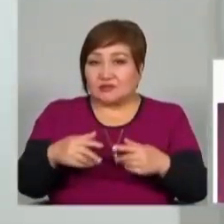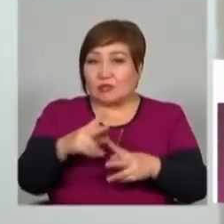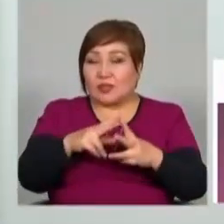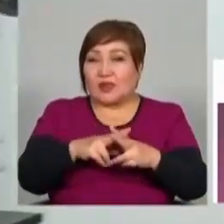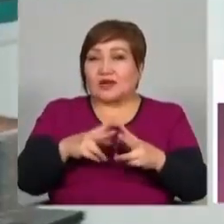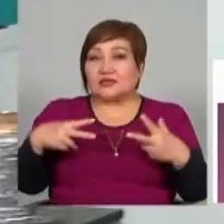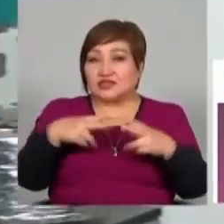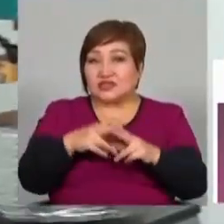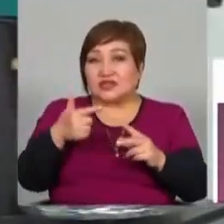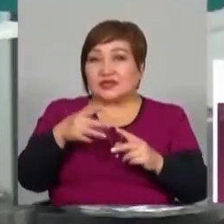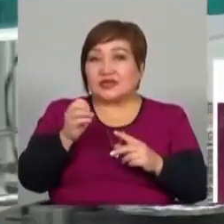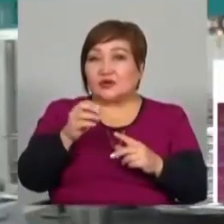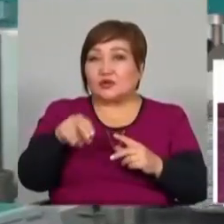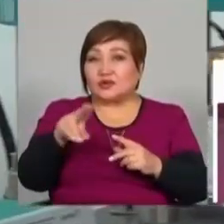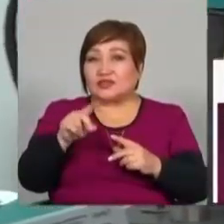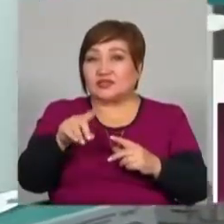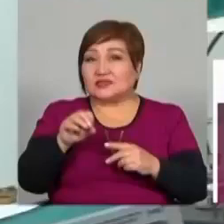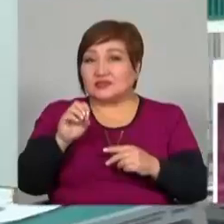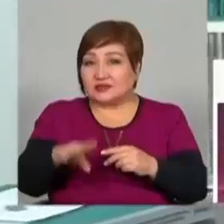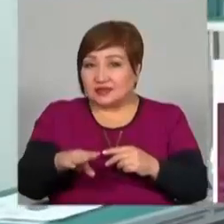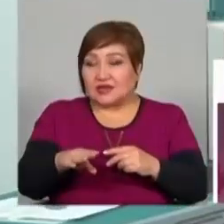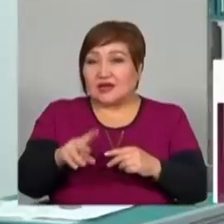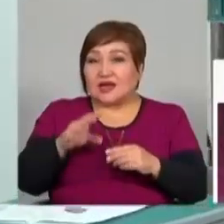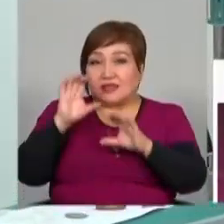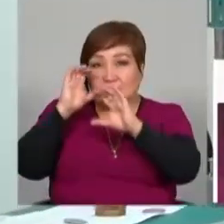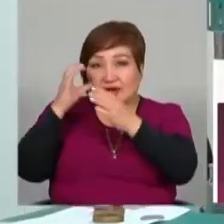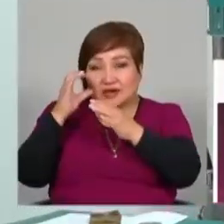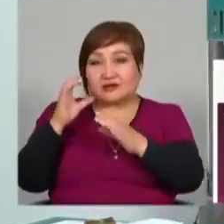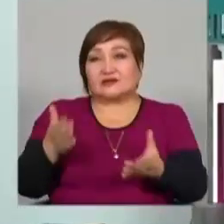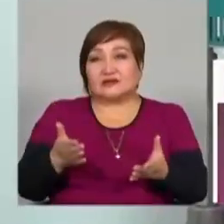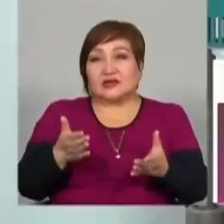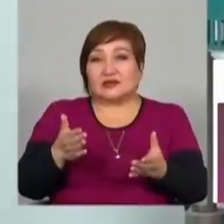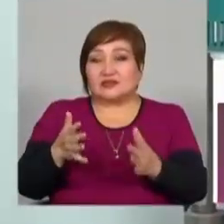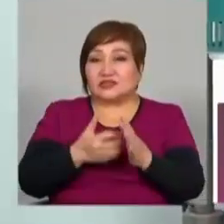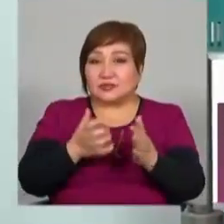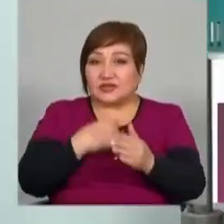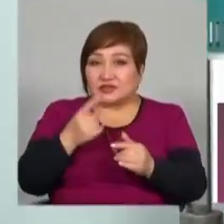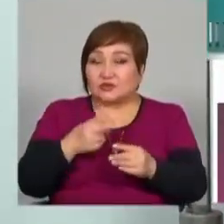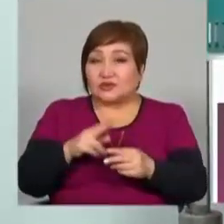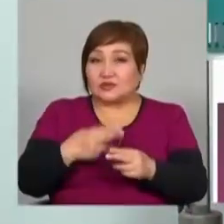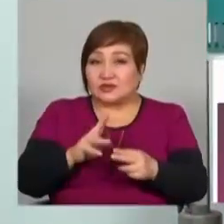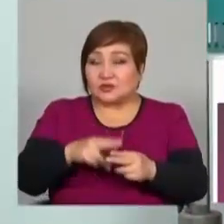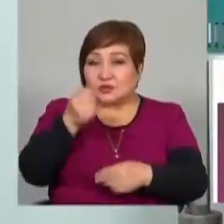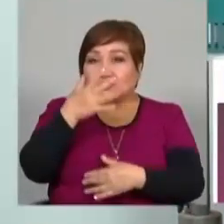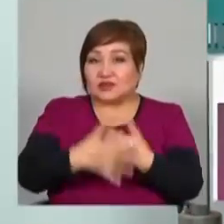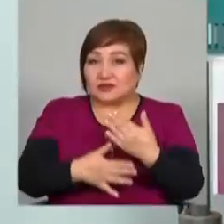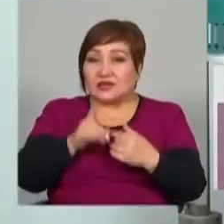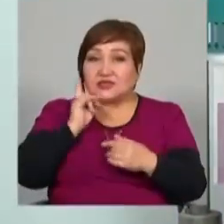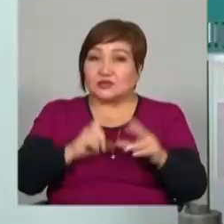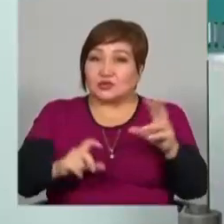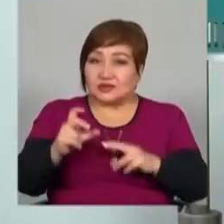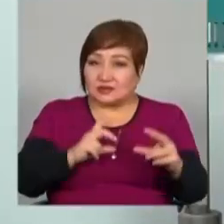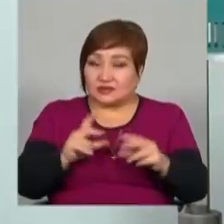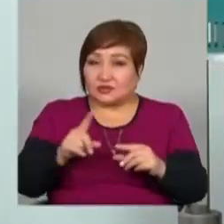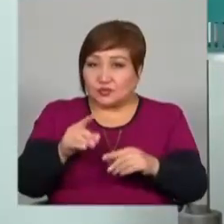геодезистер, лаборанттар мен жобалаушылар жетіспейді дейді. Сондықтан да дәл осы орталықта жас студенттерге іс тәжірибеден өту